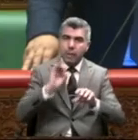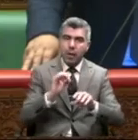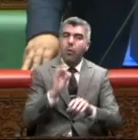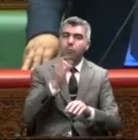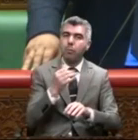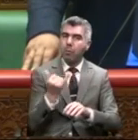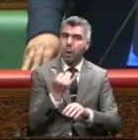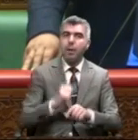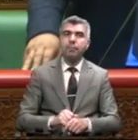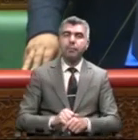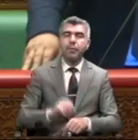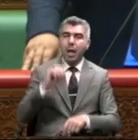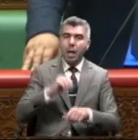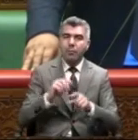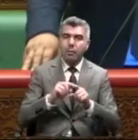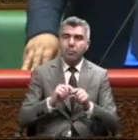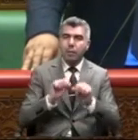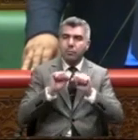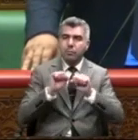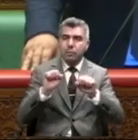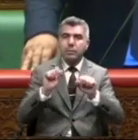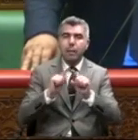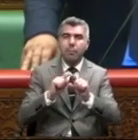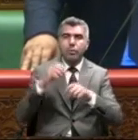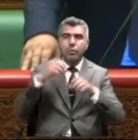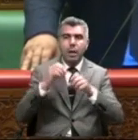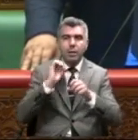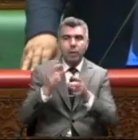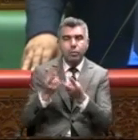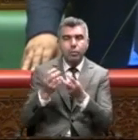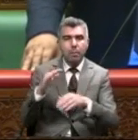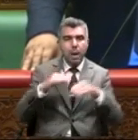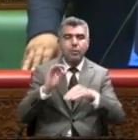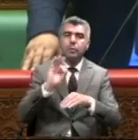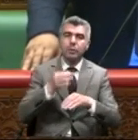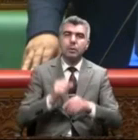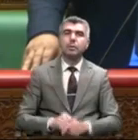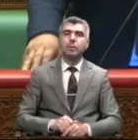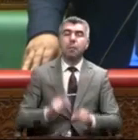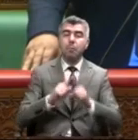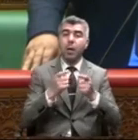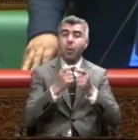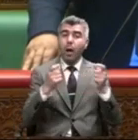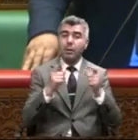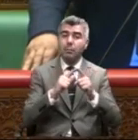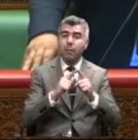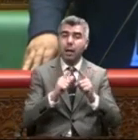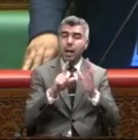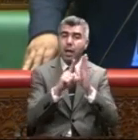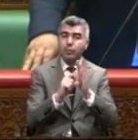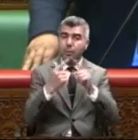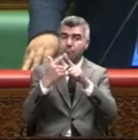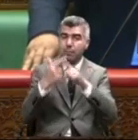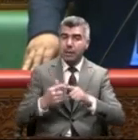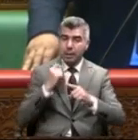الاجتماعيه او مكافحه الجفاف او تحليه المياه غير ان توسيع بنود الميزانيه هذه يجب ان